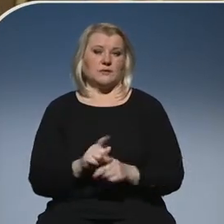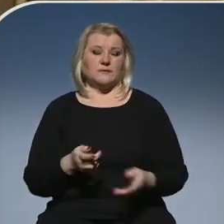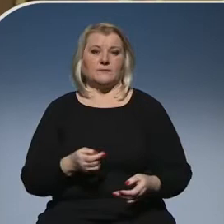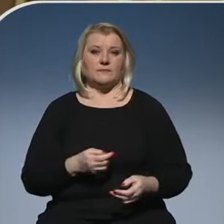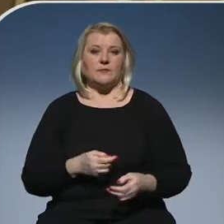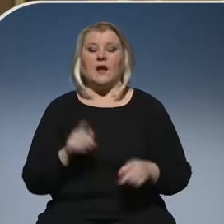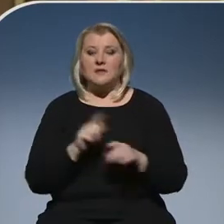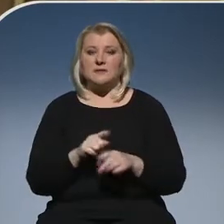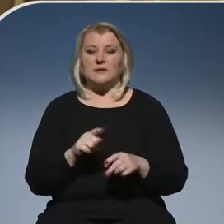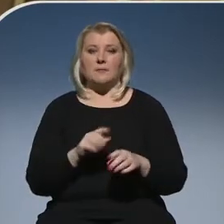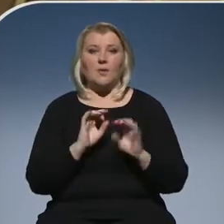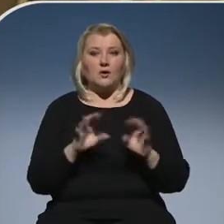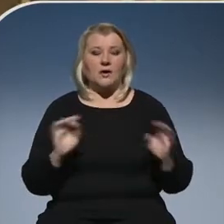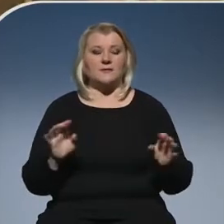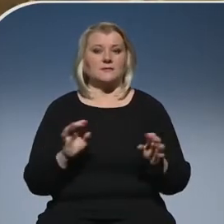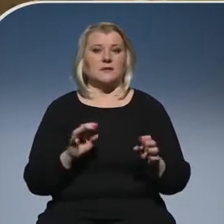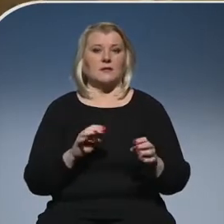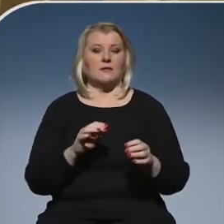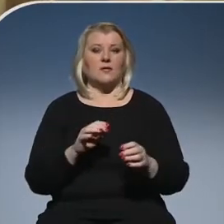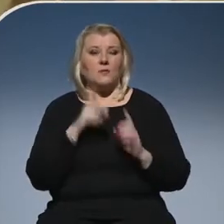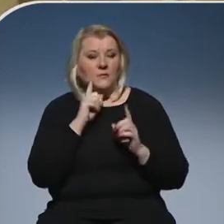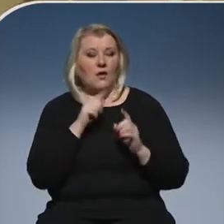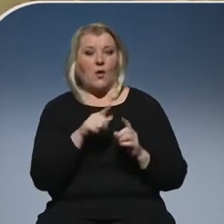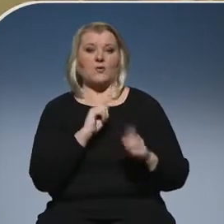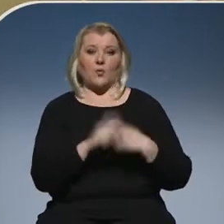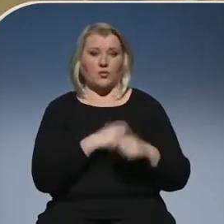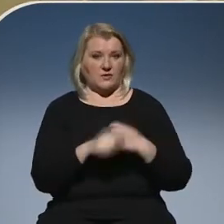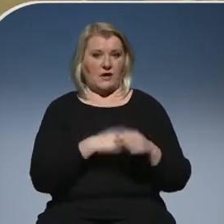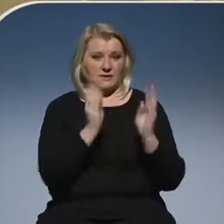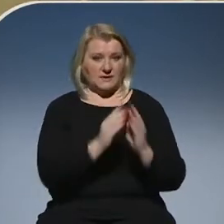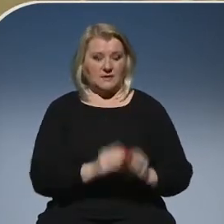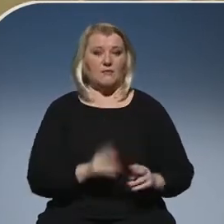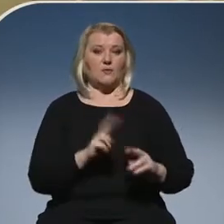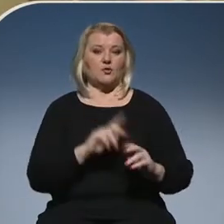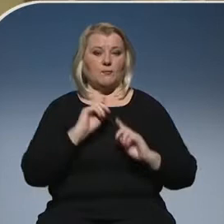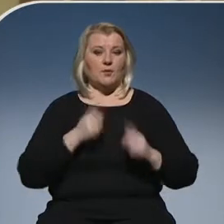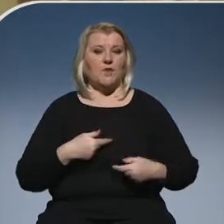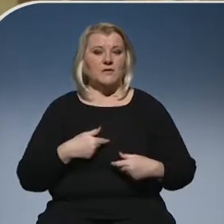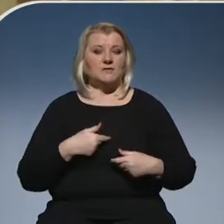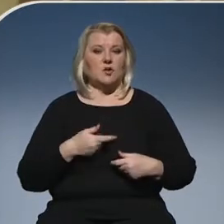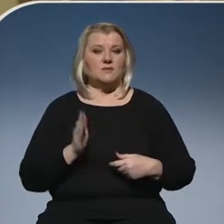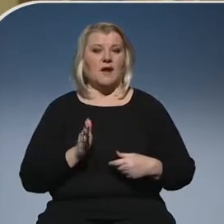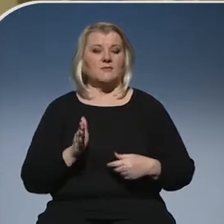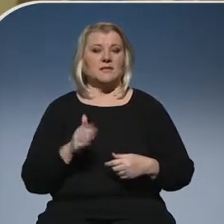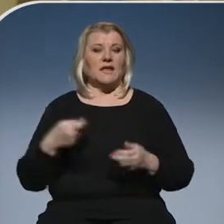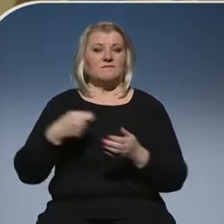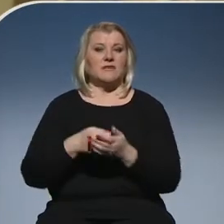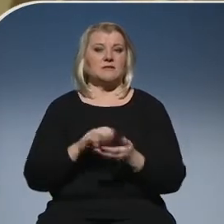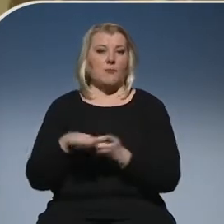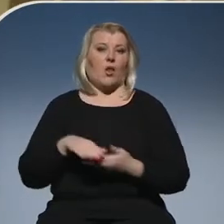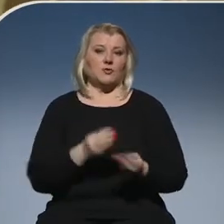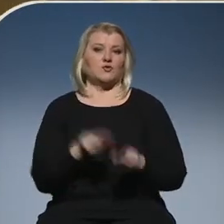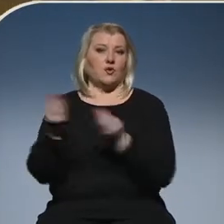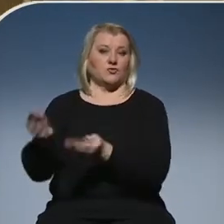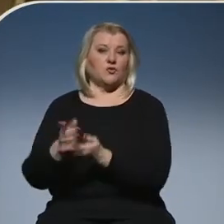ve smyslu vhodně poskládá portfolio, které potom spravují profesionální správci, to už jsou investiční společnosti. Mm-hmm. Takže nemusí to